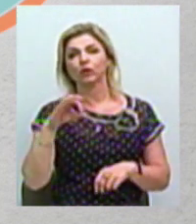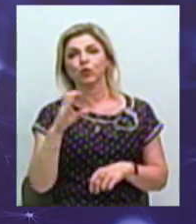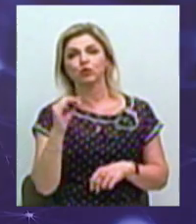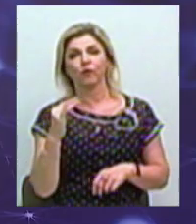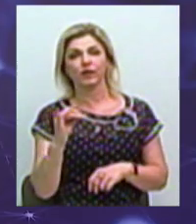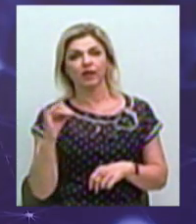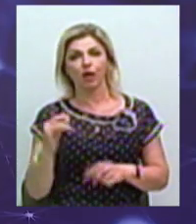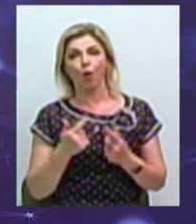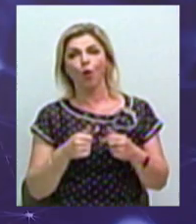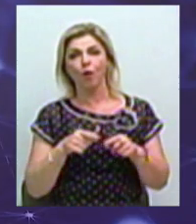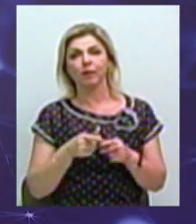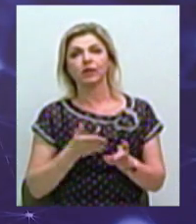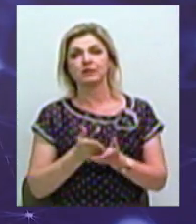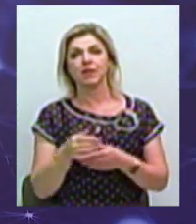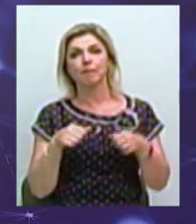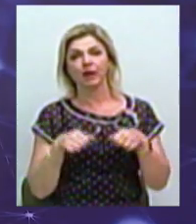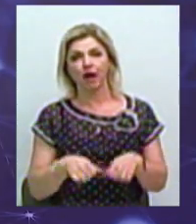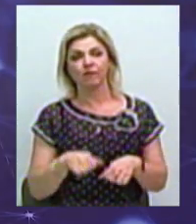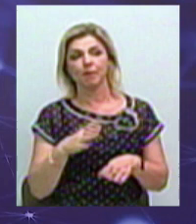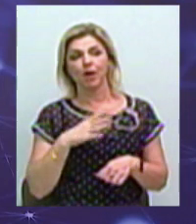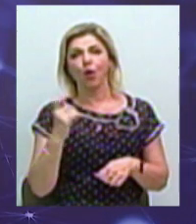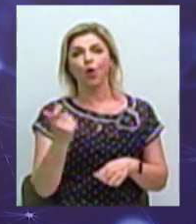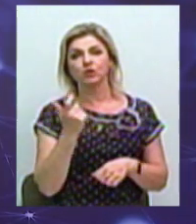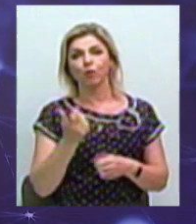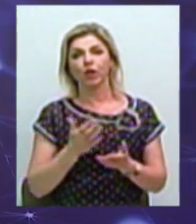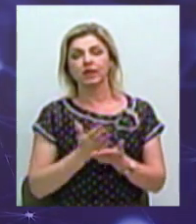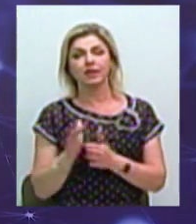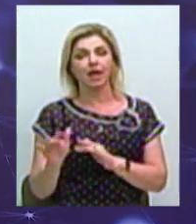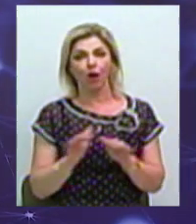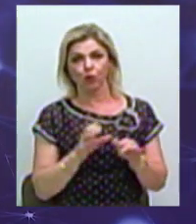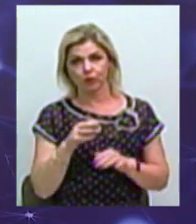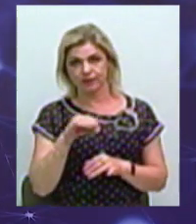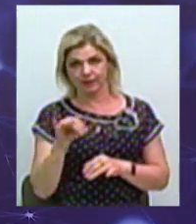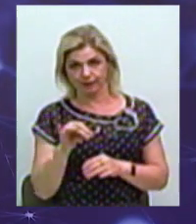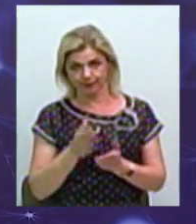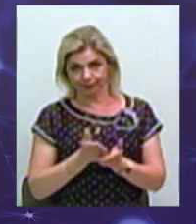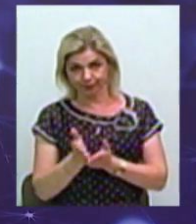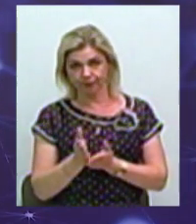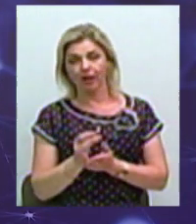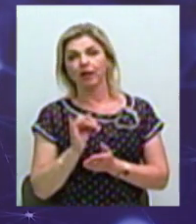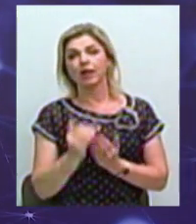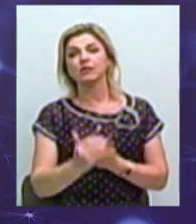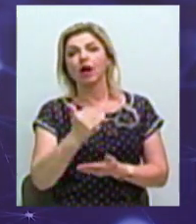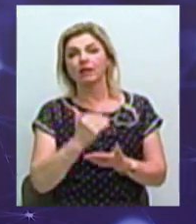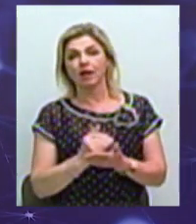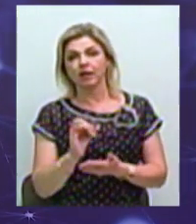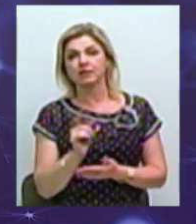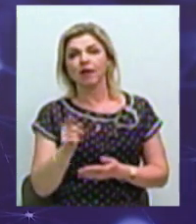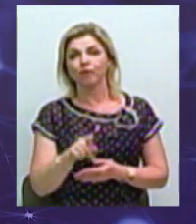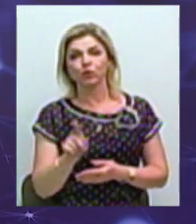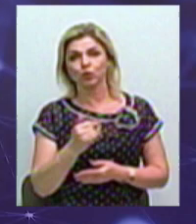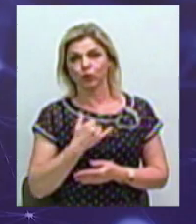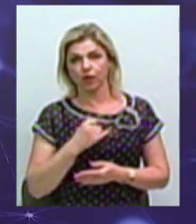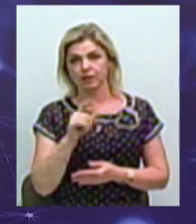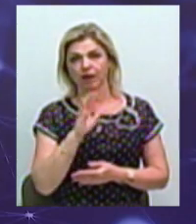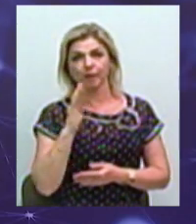в галузе, державный контроль в галузе господарской деятельности. Исходя из того, что у нас за 5